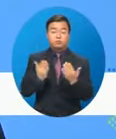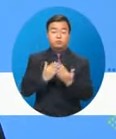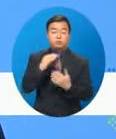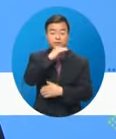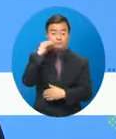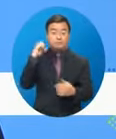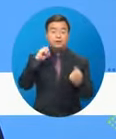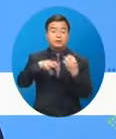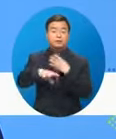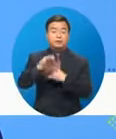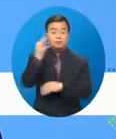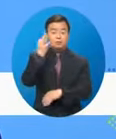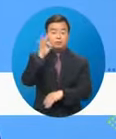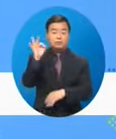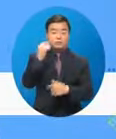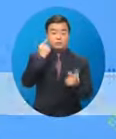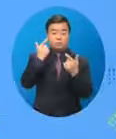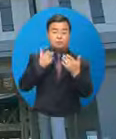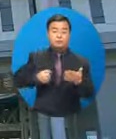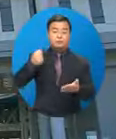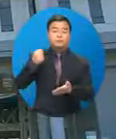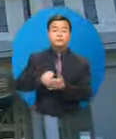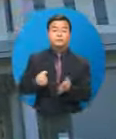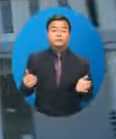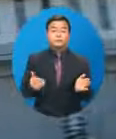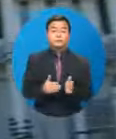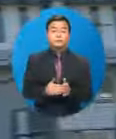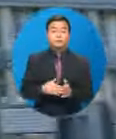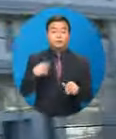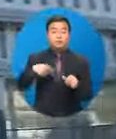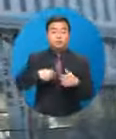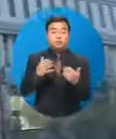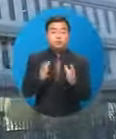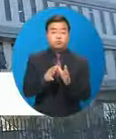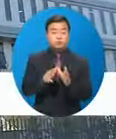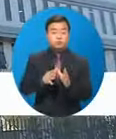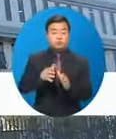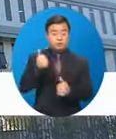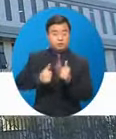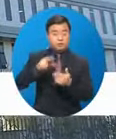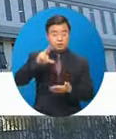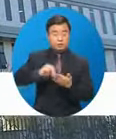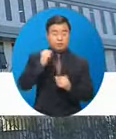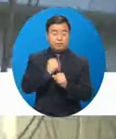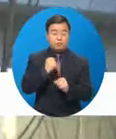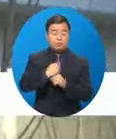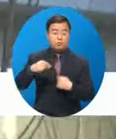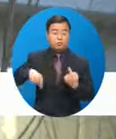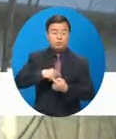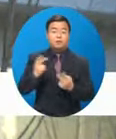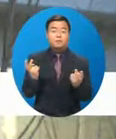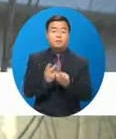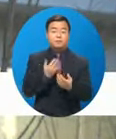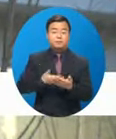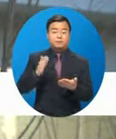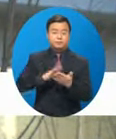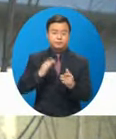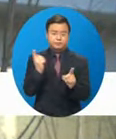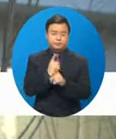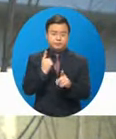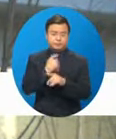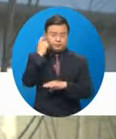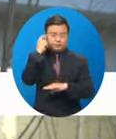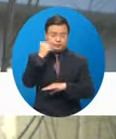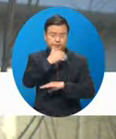최종 확정하였습니다. 교육부는 수능 출제와 운영 체제에 대한 개선안을 마련하기 위해 다음